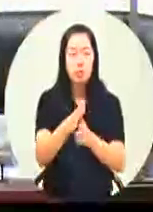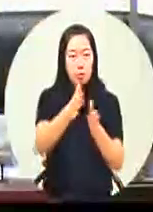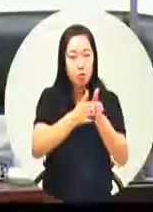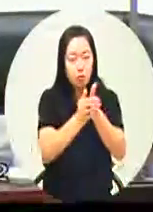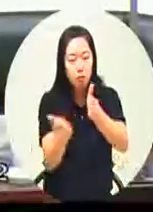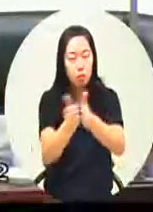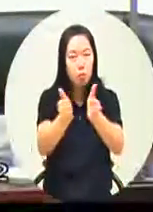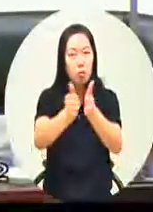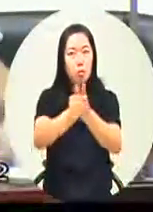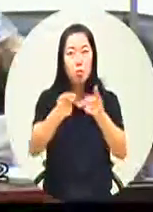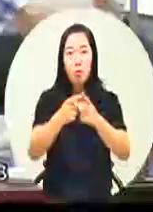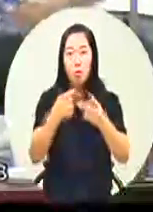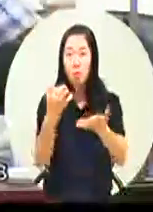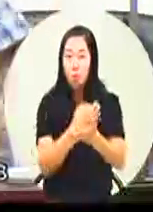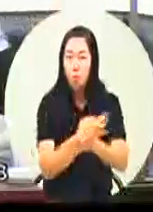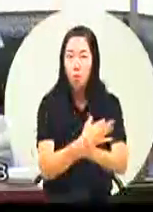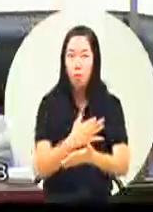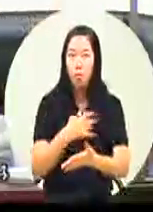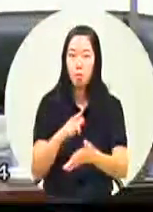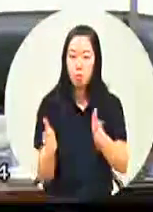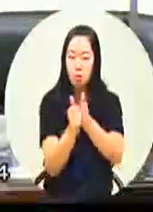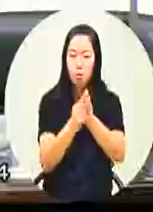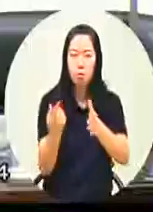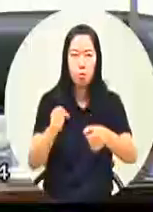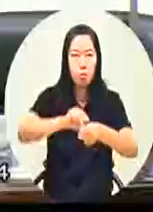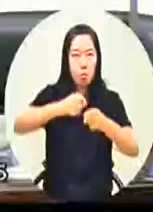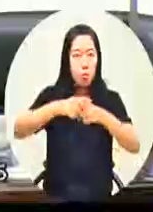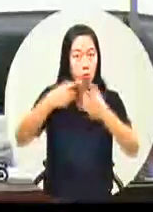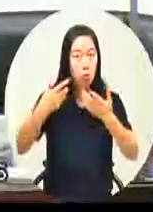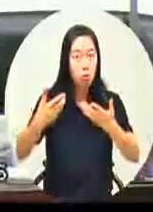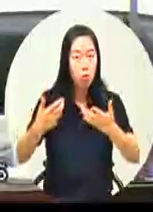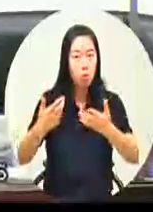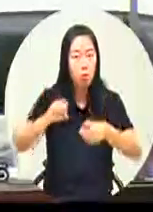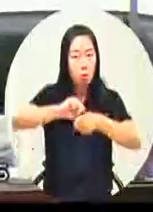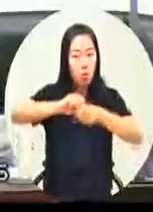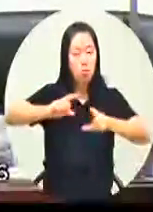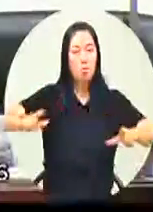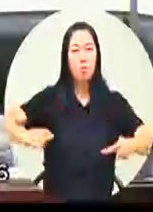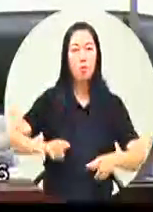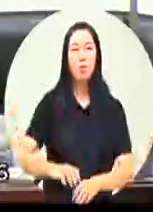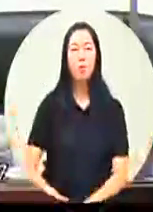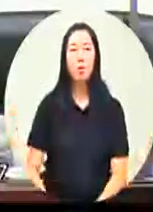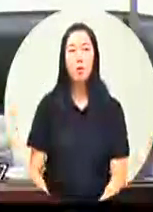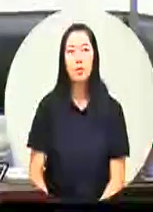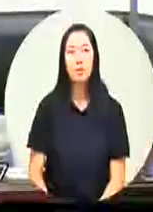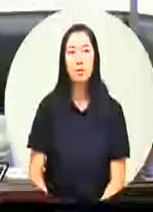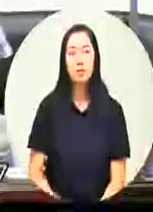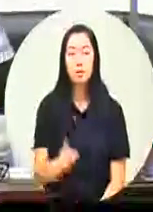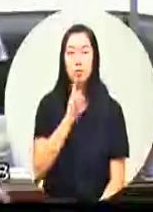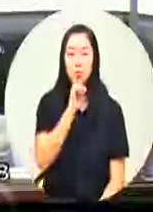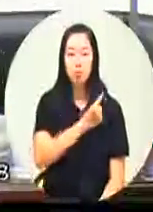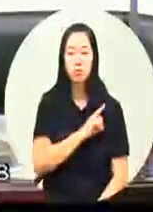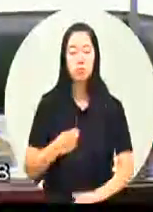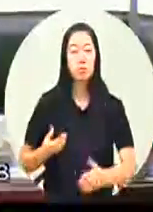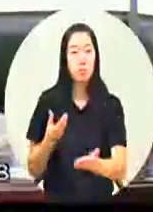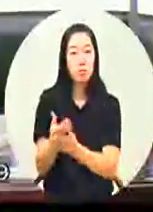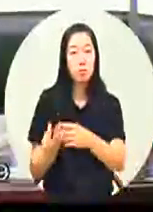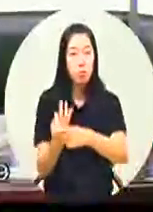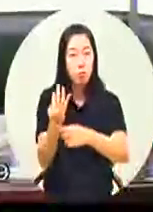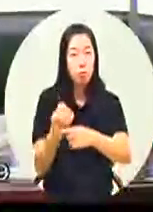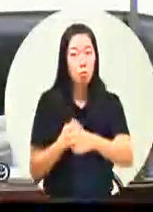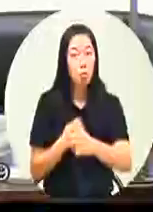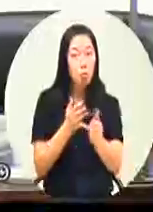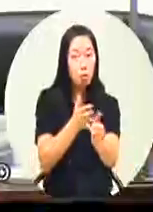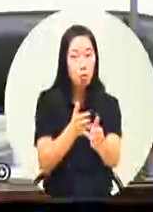大 啊，所以这个应该要扩大啊。我你跟你讲这個，好，你说自偿率，我先搞你